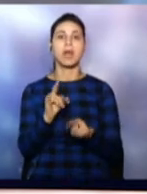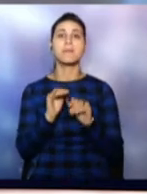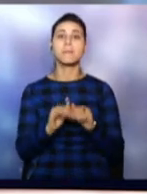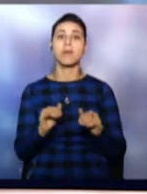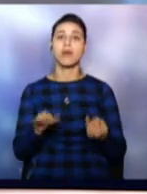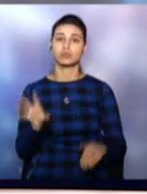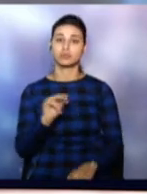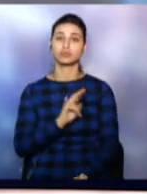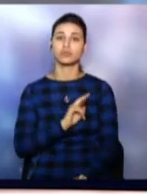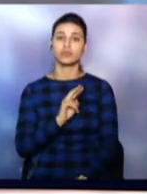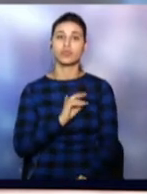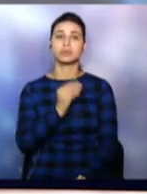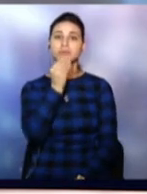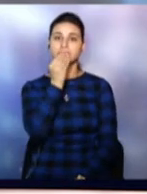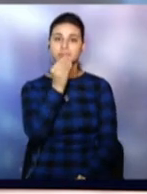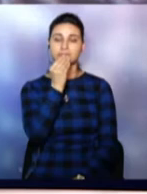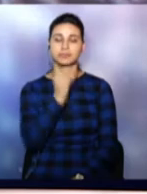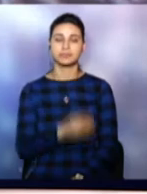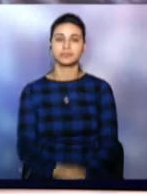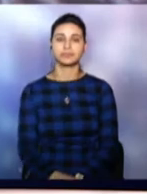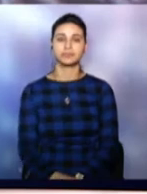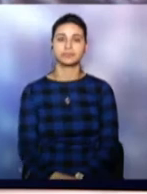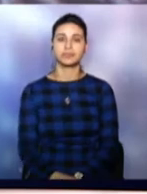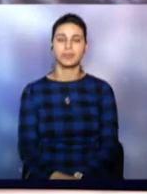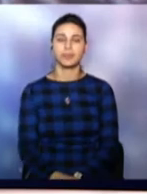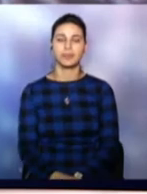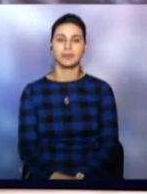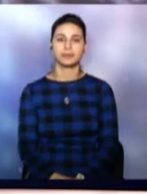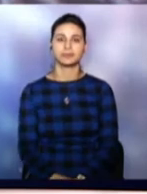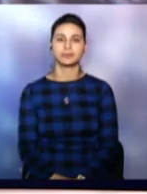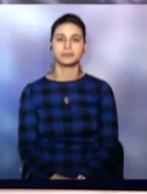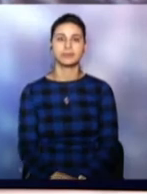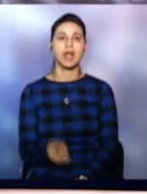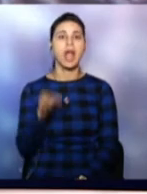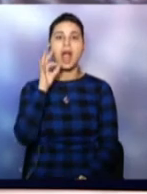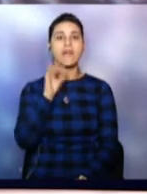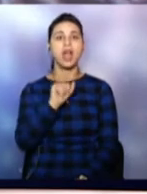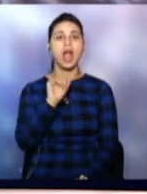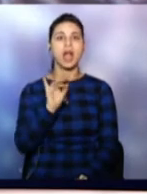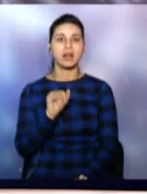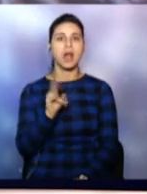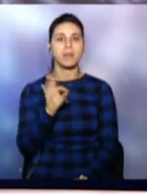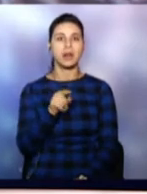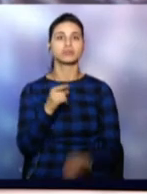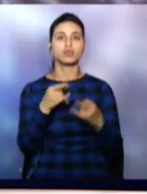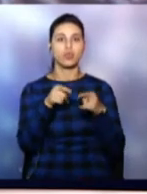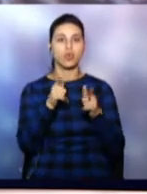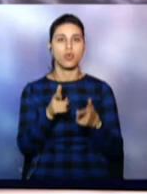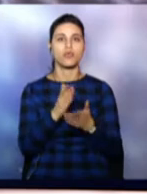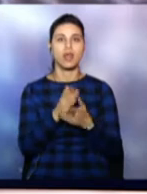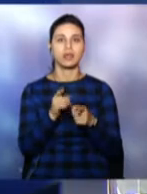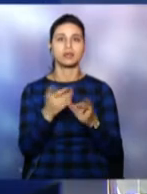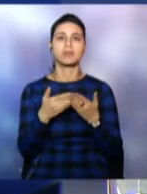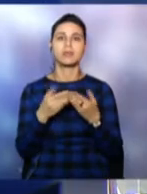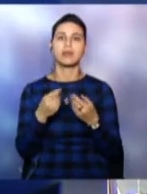ბავშვები იღებენ განსხვავებით, თქვათ, უმრავლეს შემთხვევაში ყავისგან, სხვადასხვა სასმელი